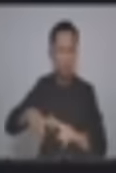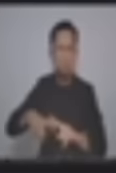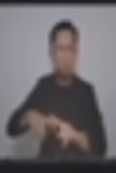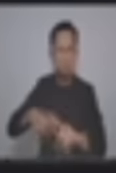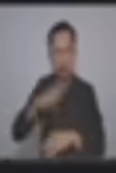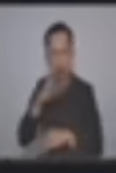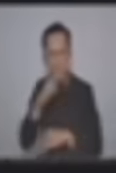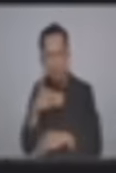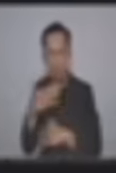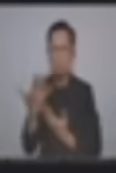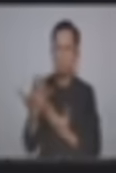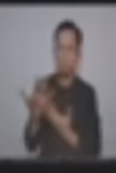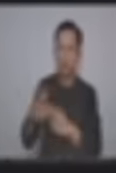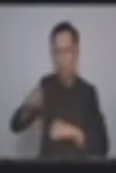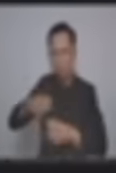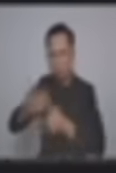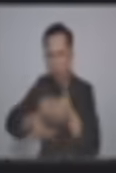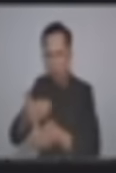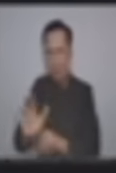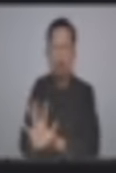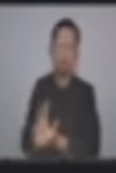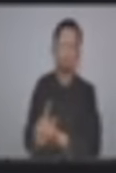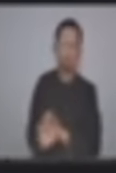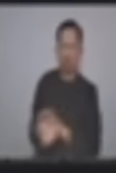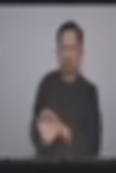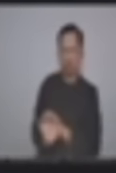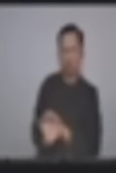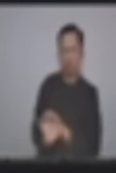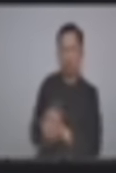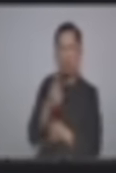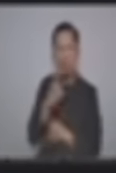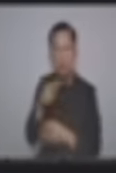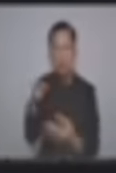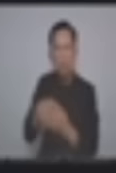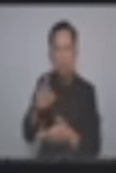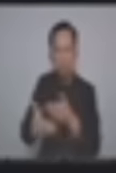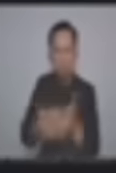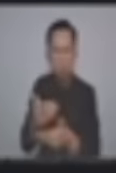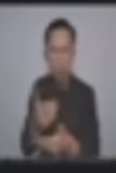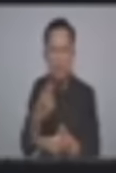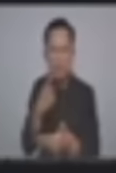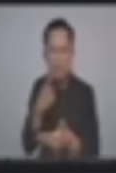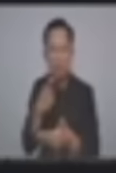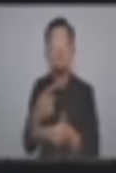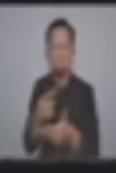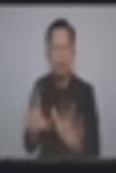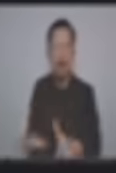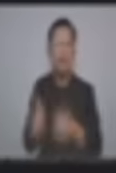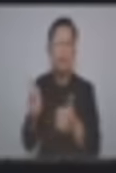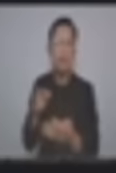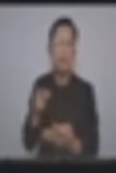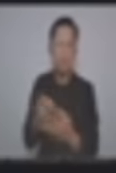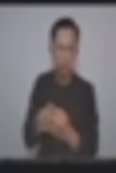untuk menghindar mengadili masalah hukum pemilu yang berkaitan dengan tahapan Pemilu berkenaan dengan penetapan suara sah hasil pemilu